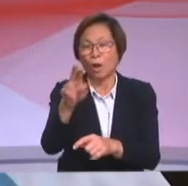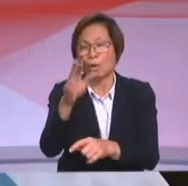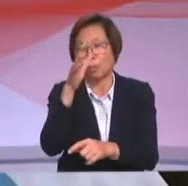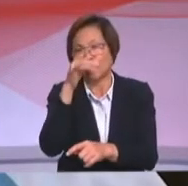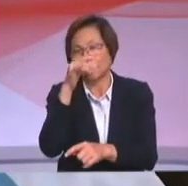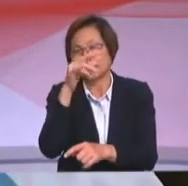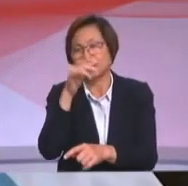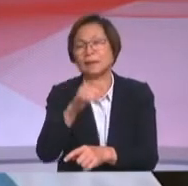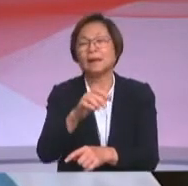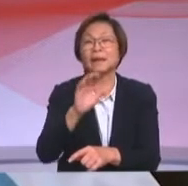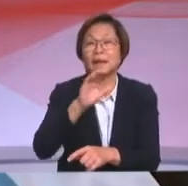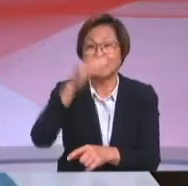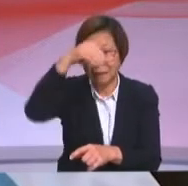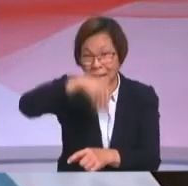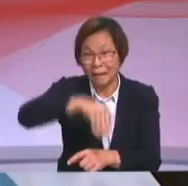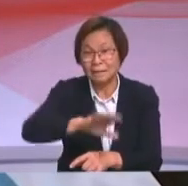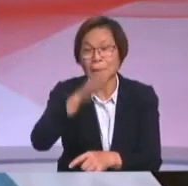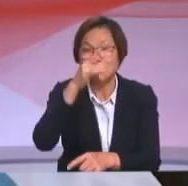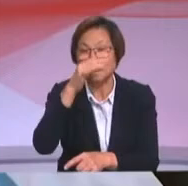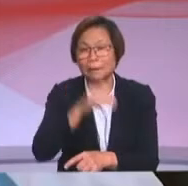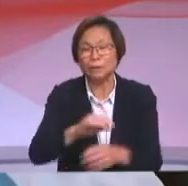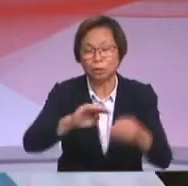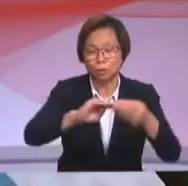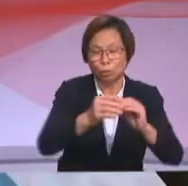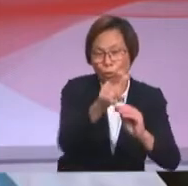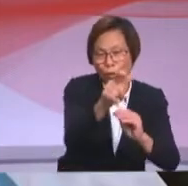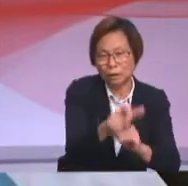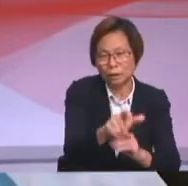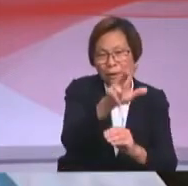Melaka. Kes indeks bagi kluster ini iaitu kes ke